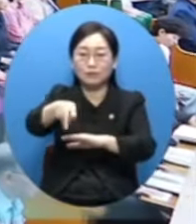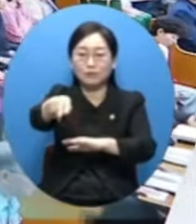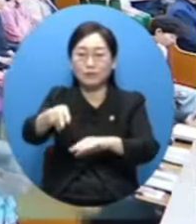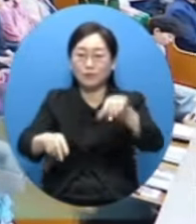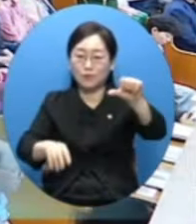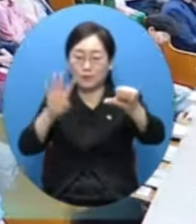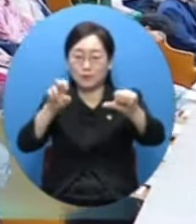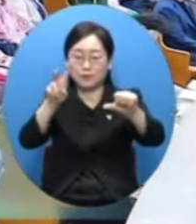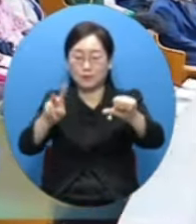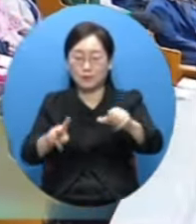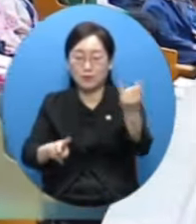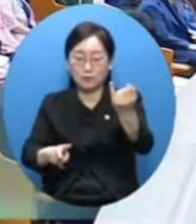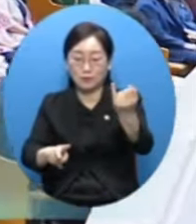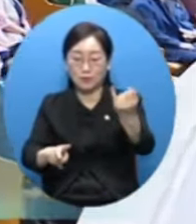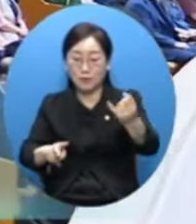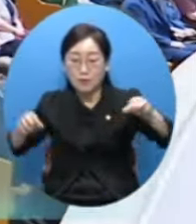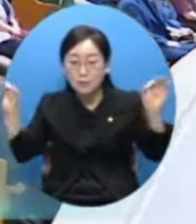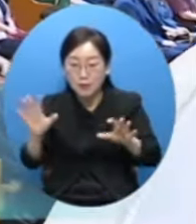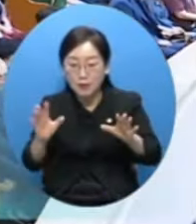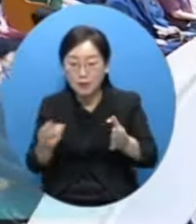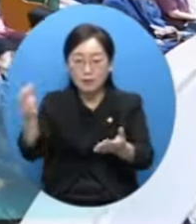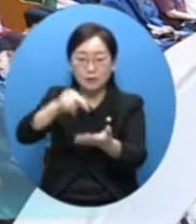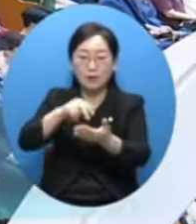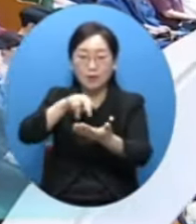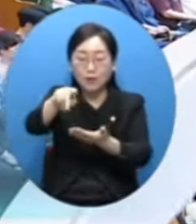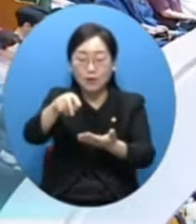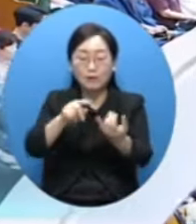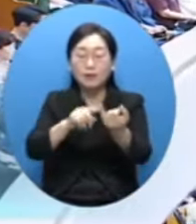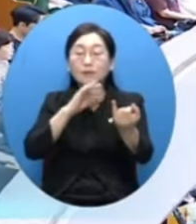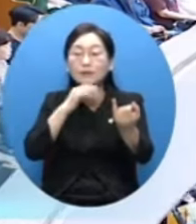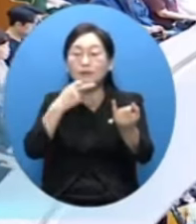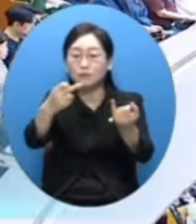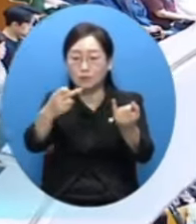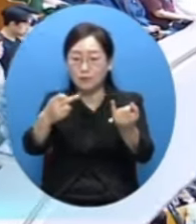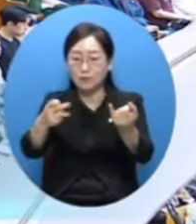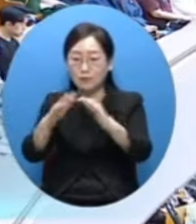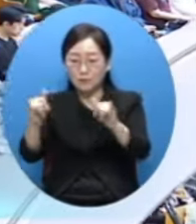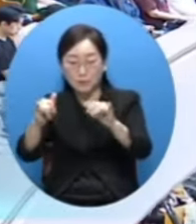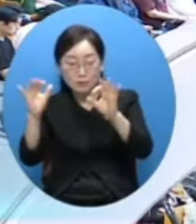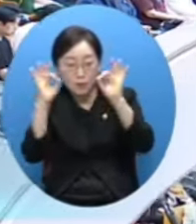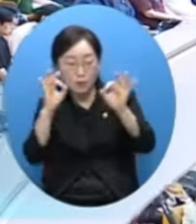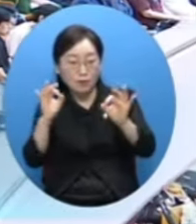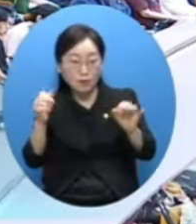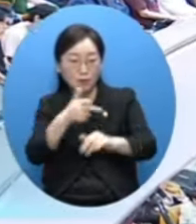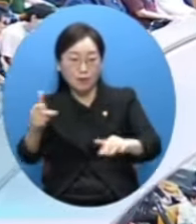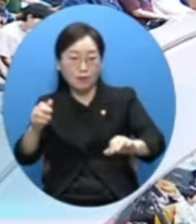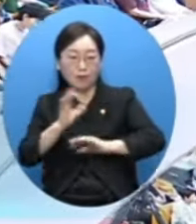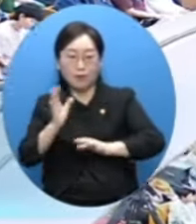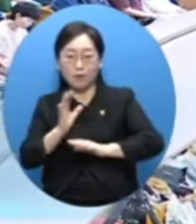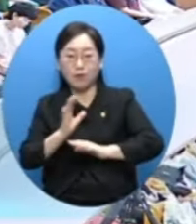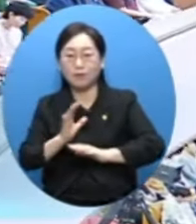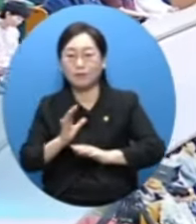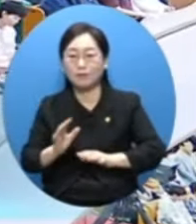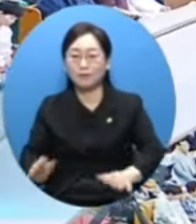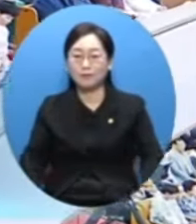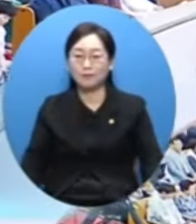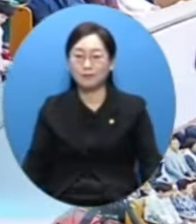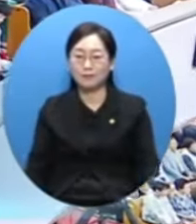42절입니다 소녀가 곧 일어나서 걸으니 나이가 12살이라 사람들이 곧 크게 놀라고 놀라거늘.